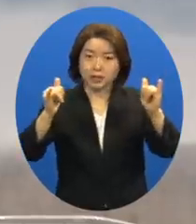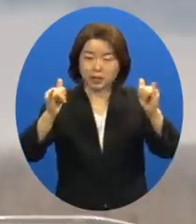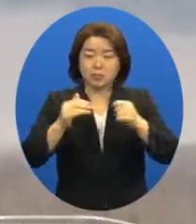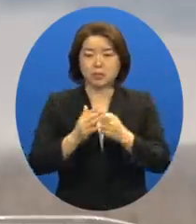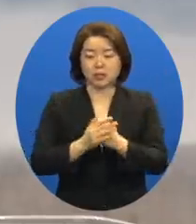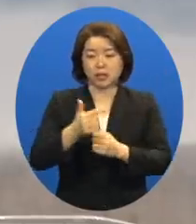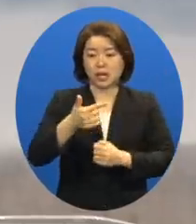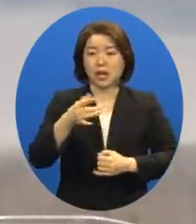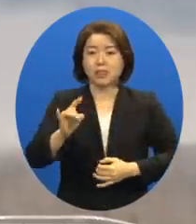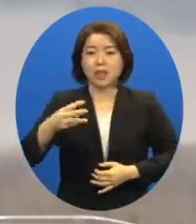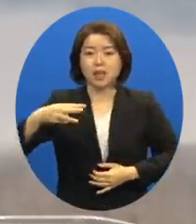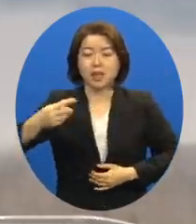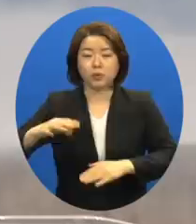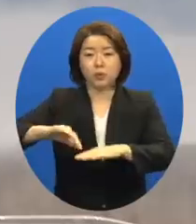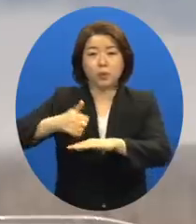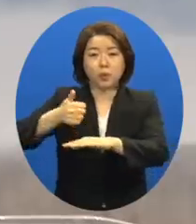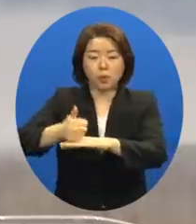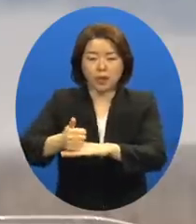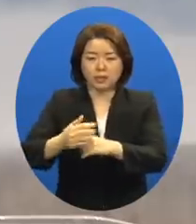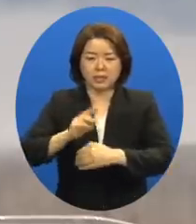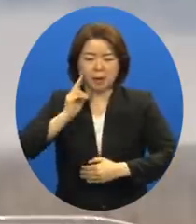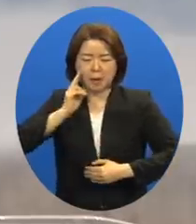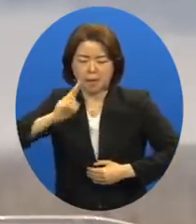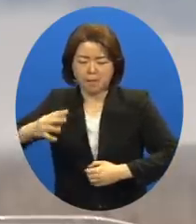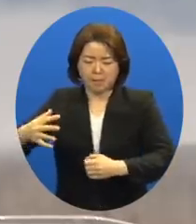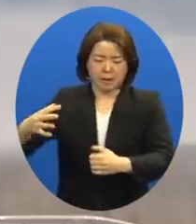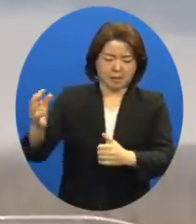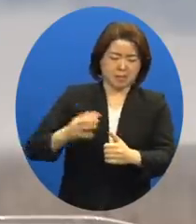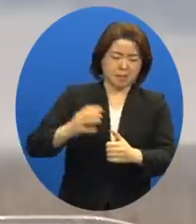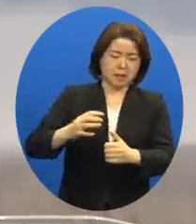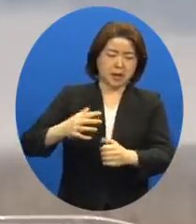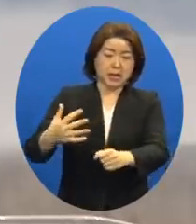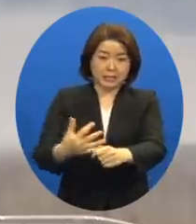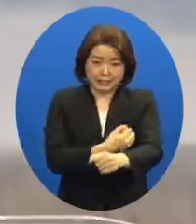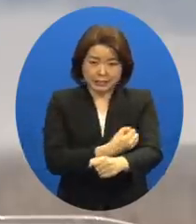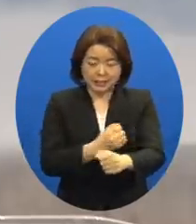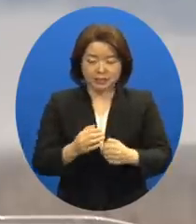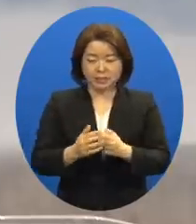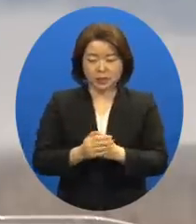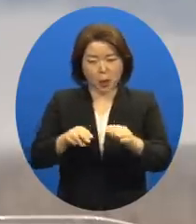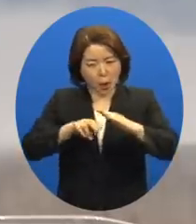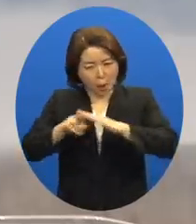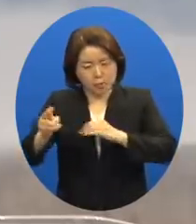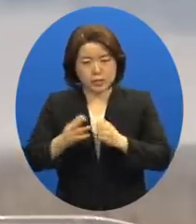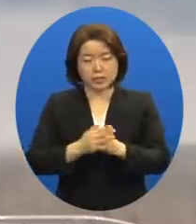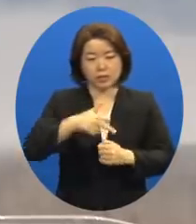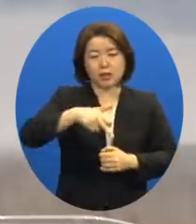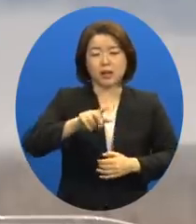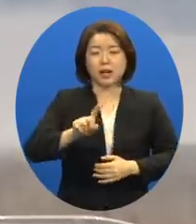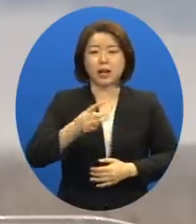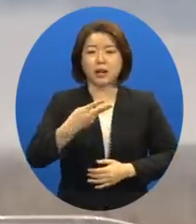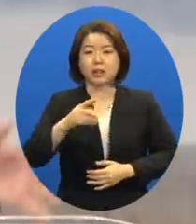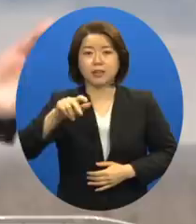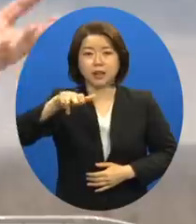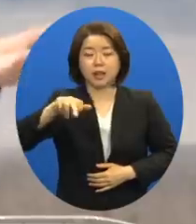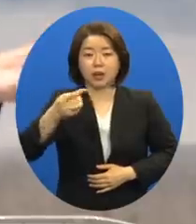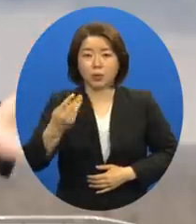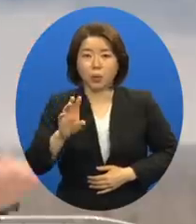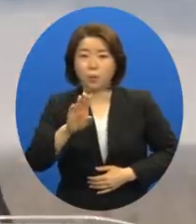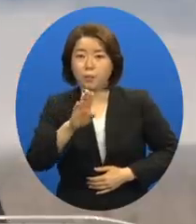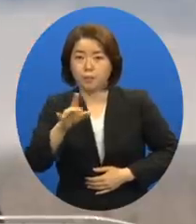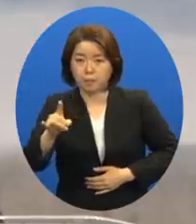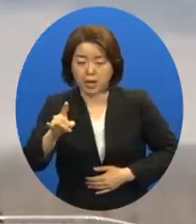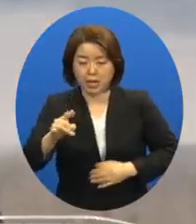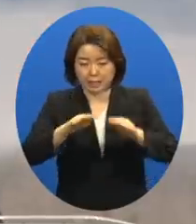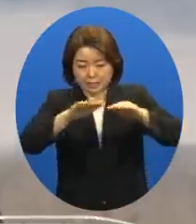네로 황제의 무지막지한 핍박을 피해서 카타콤베라는 지하 무덤 속에 들어가서 살았습니다. 거기밖에는